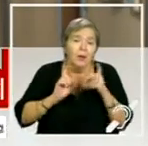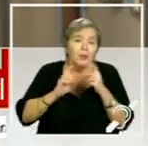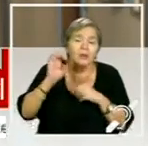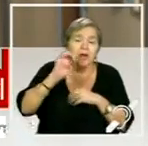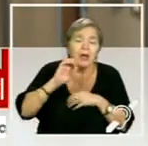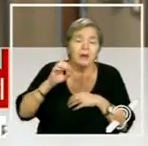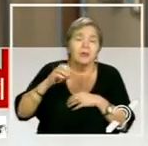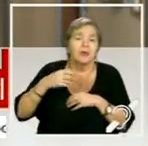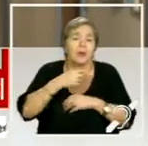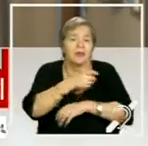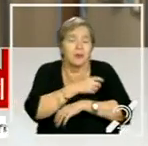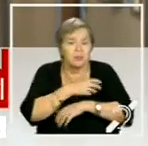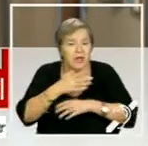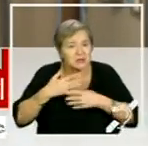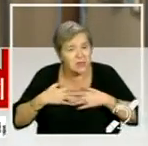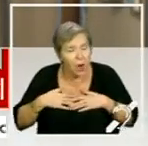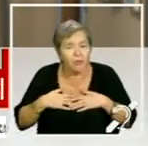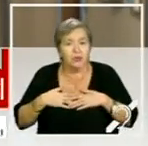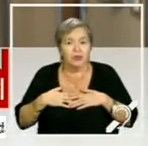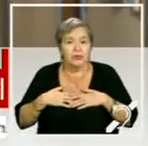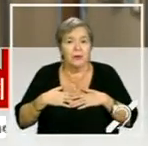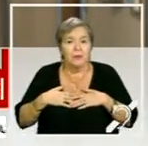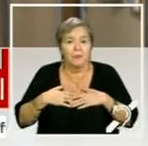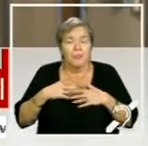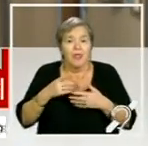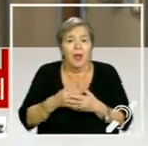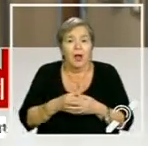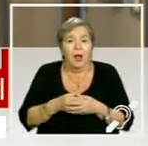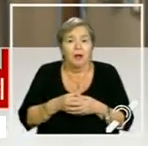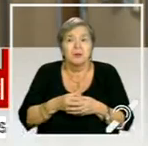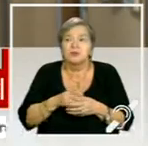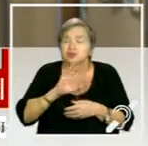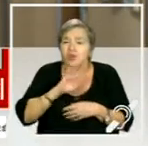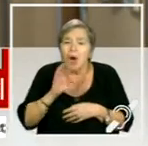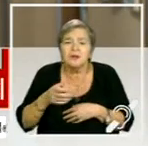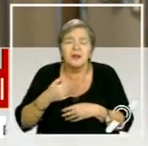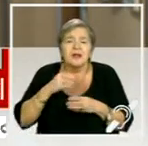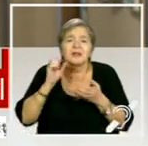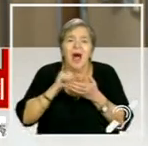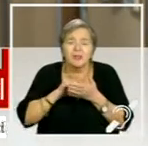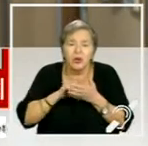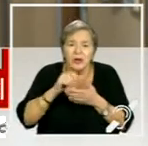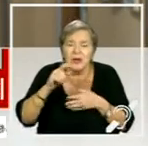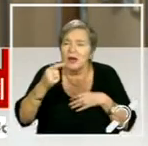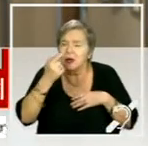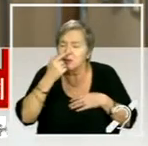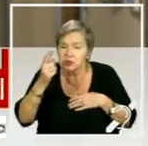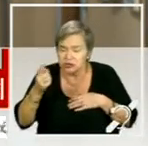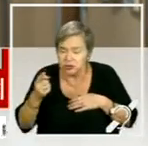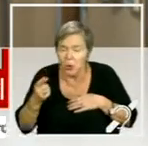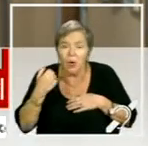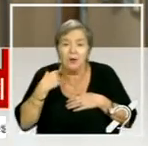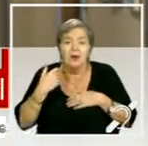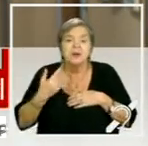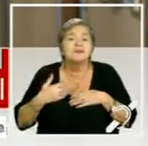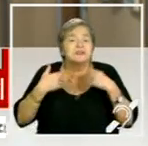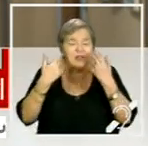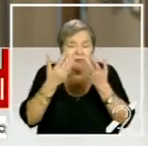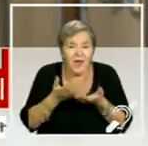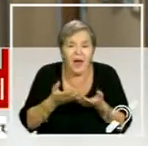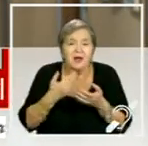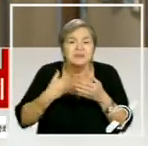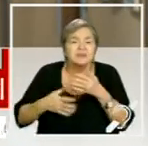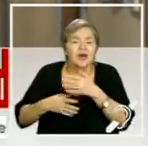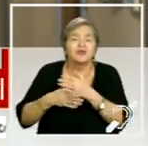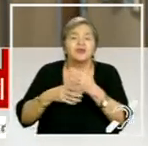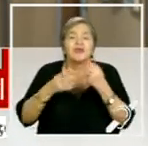și-ar fi dorit, adică, practic, activele înghețate ale oligarhilor ruși să fie folosite pentru ajutorarea Ucrainei,